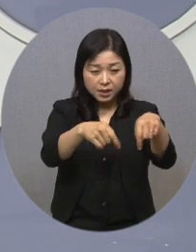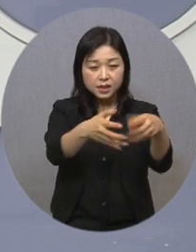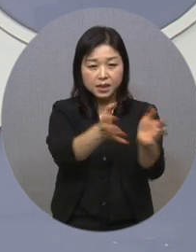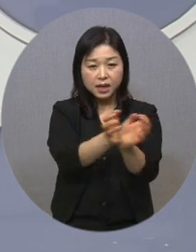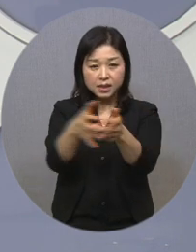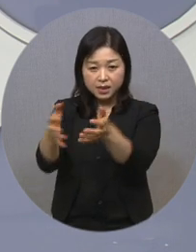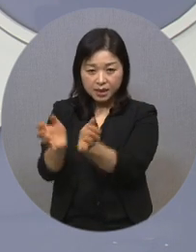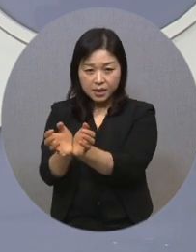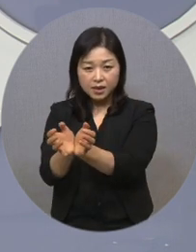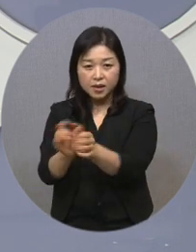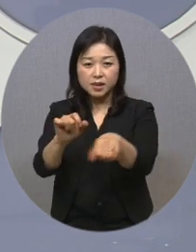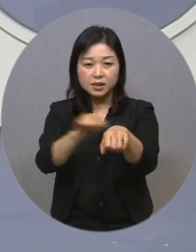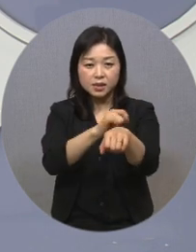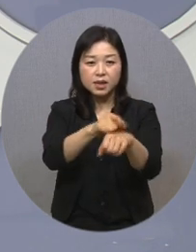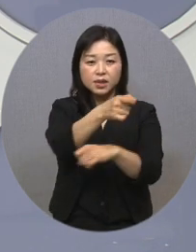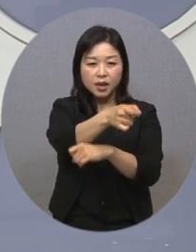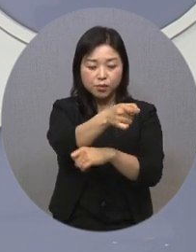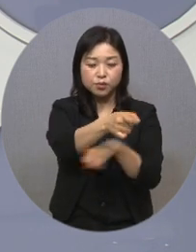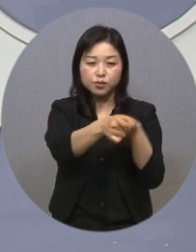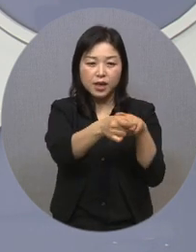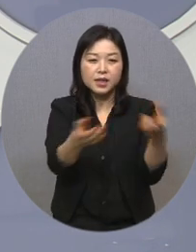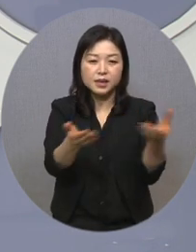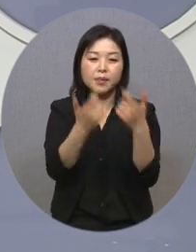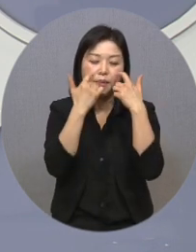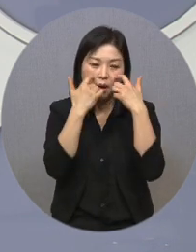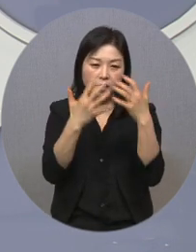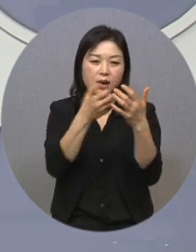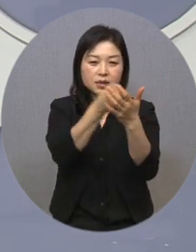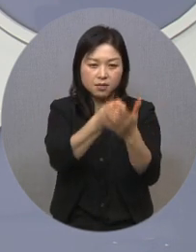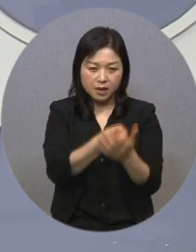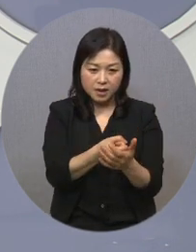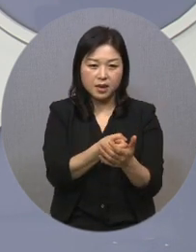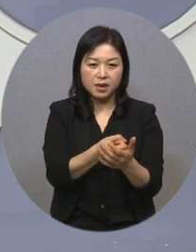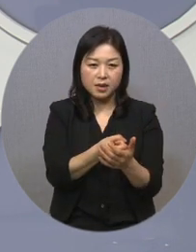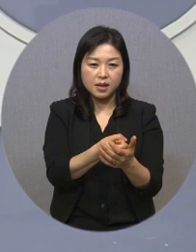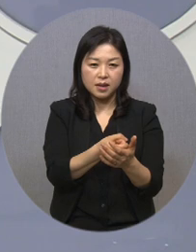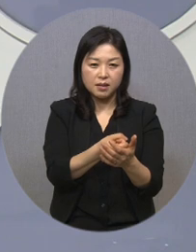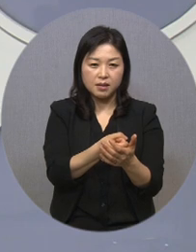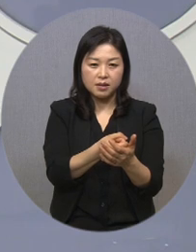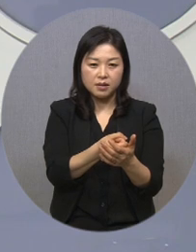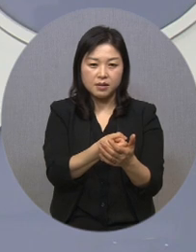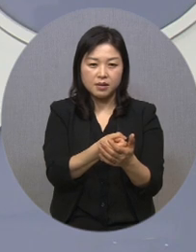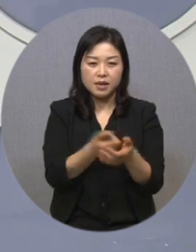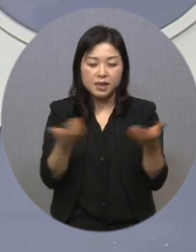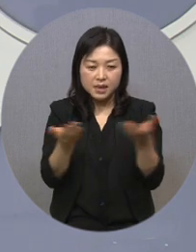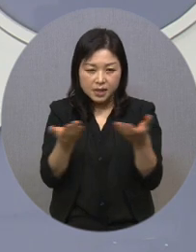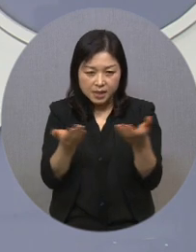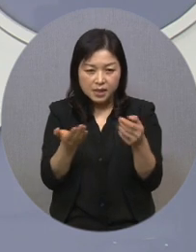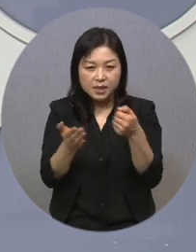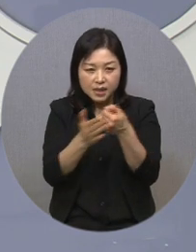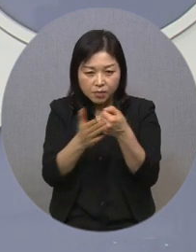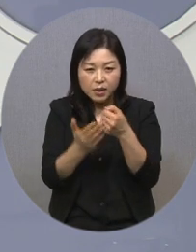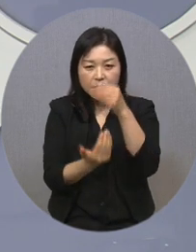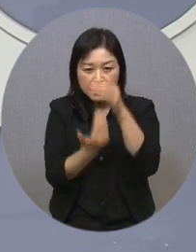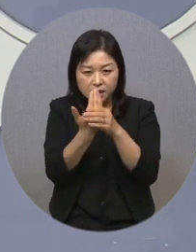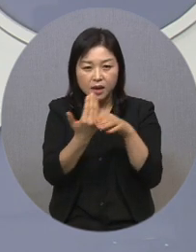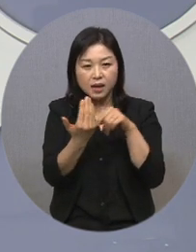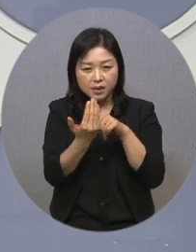자치단체에서 특례 사무를 명확하게 규정함으로 인해서 이 업무로 인해서